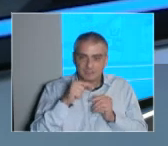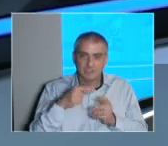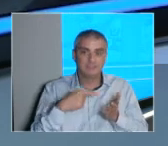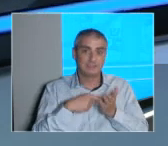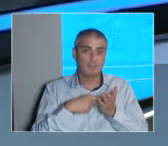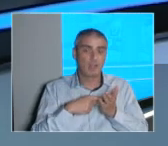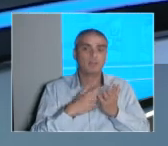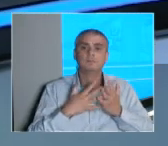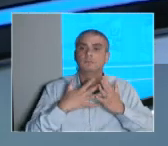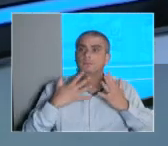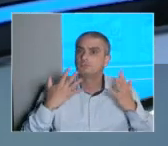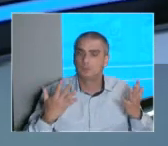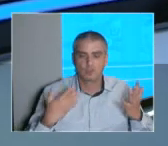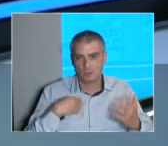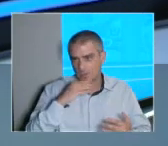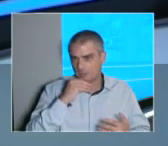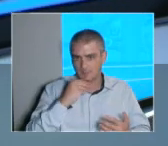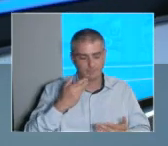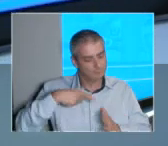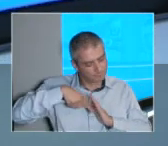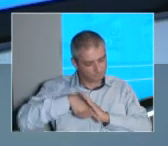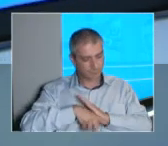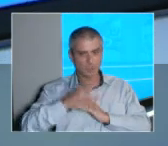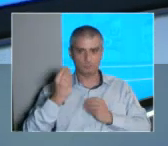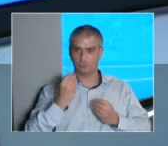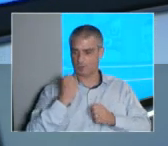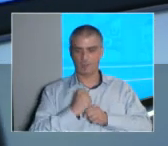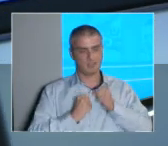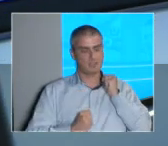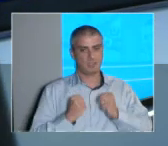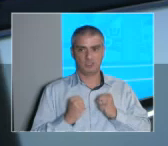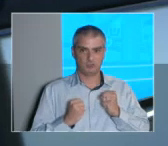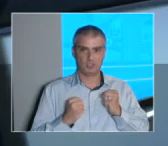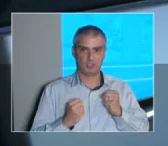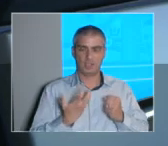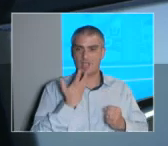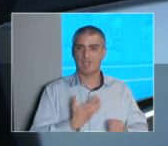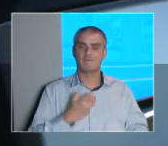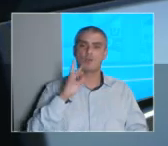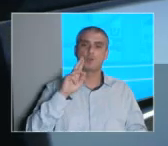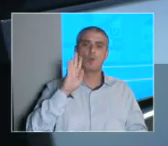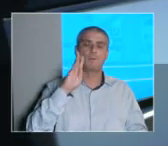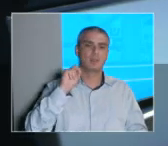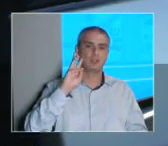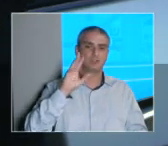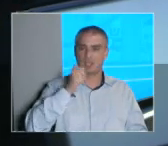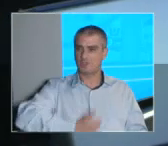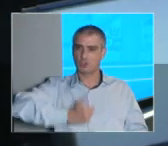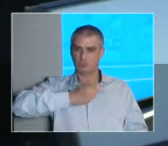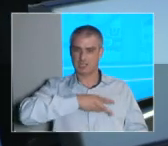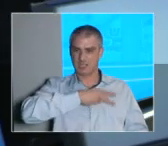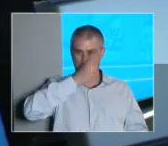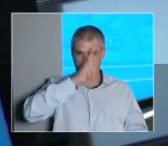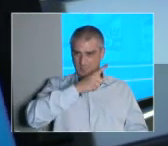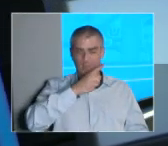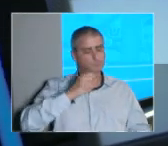אבל בגדול, אנחנו מדברים לעומק העניין, היה פה מישהו שעבד קשה בעניין הזה, הרב מאיר רובינשטיין, שיש לו ראש עיריית ביתר, עשה